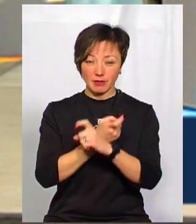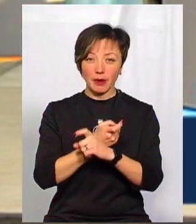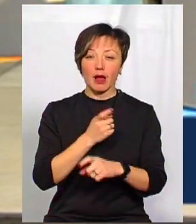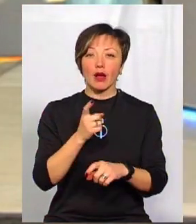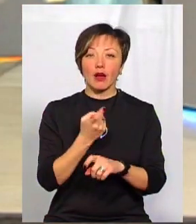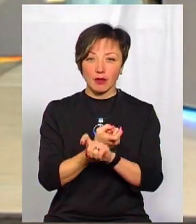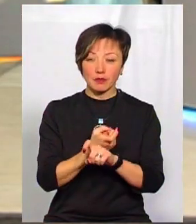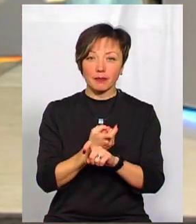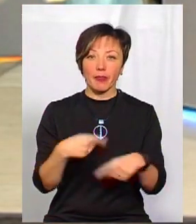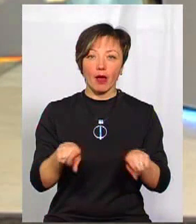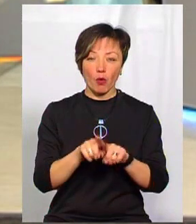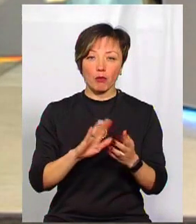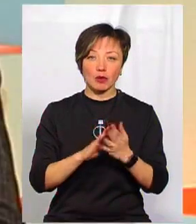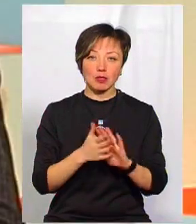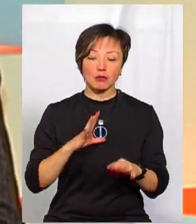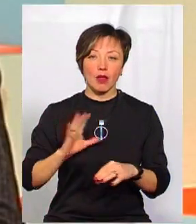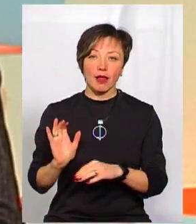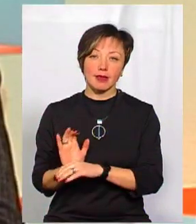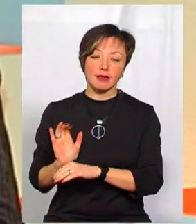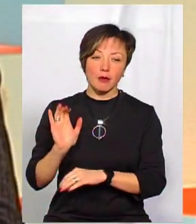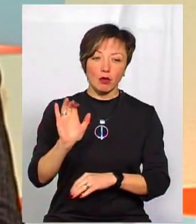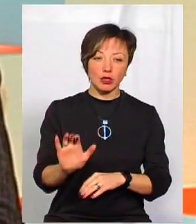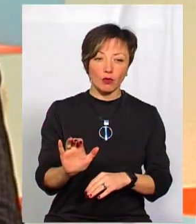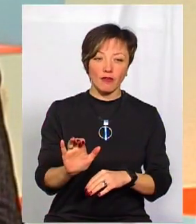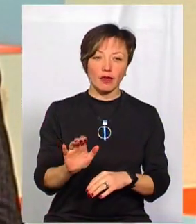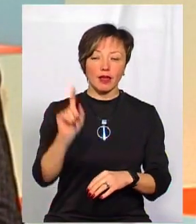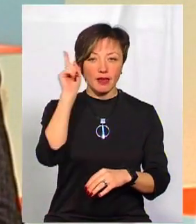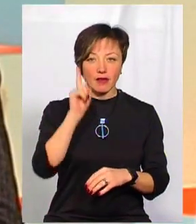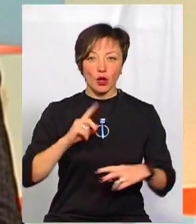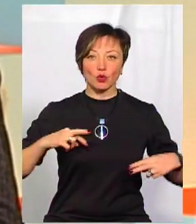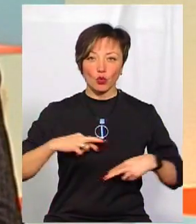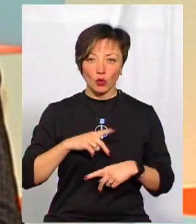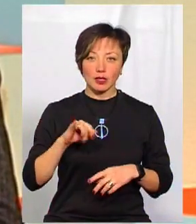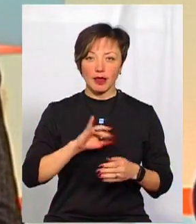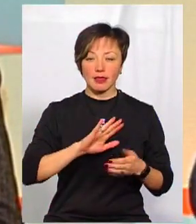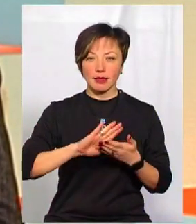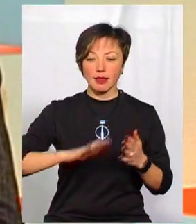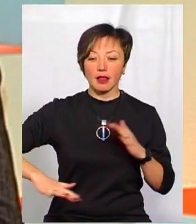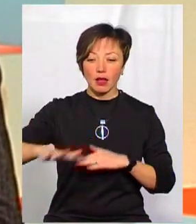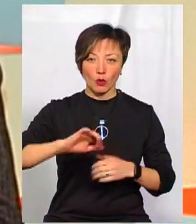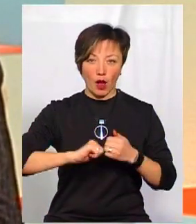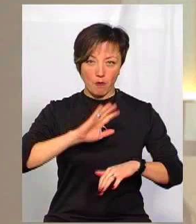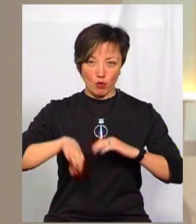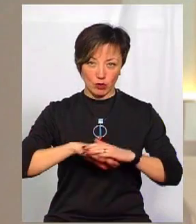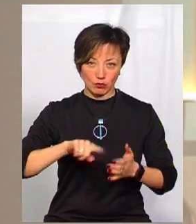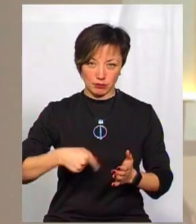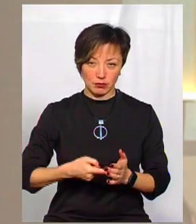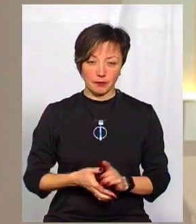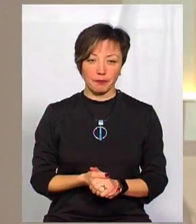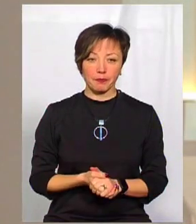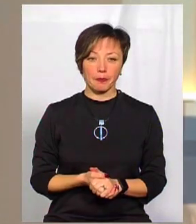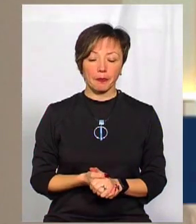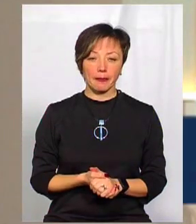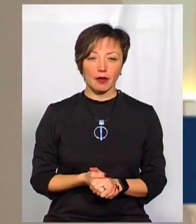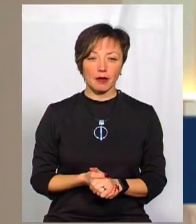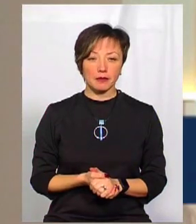саме з такої позиції були депортовані євреї з Угорщини на територію Кам'янця-Подільського. Ну, на тому